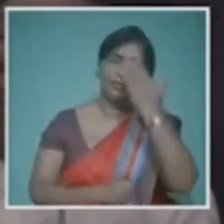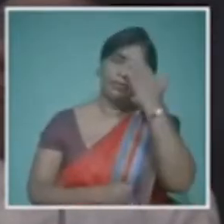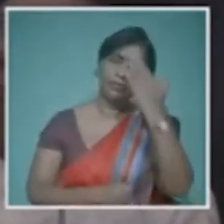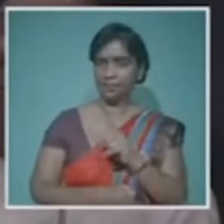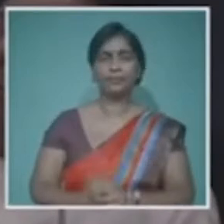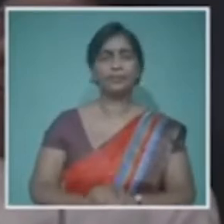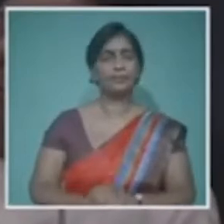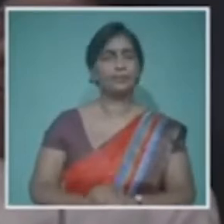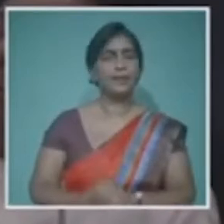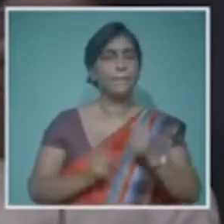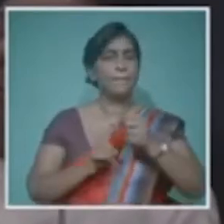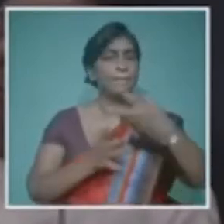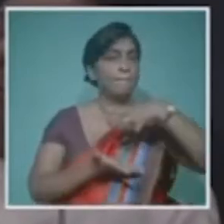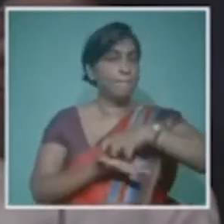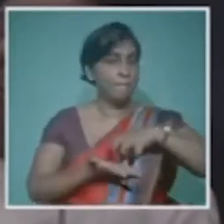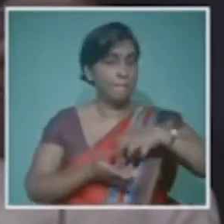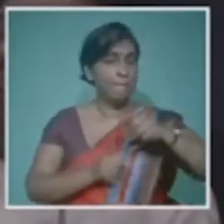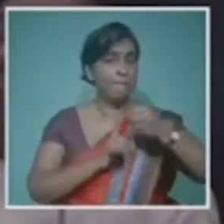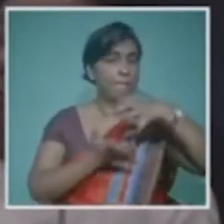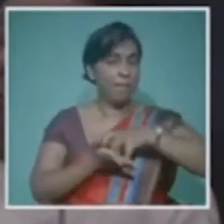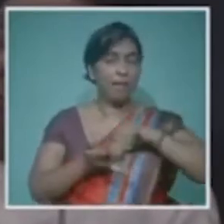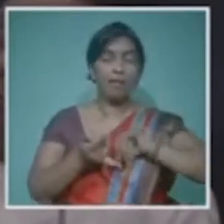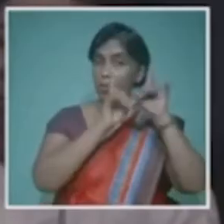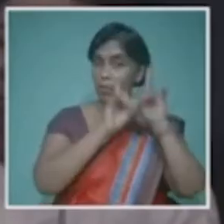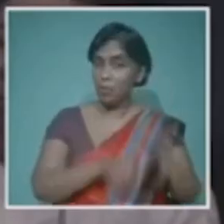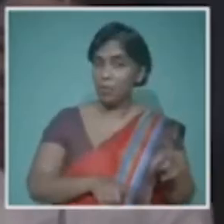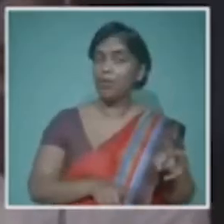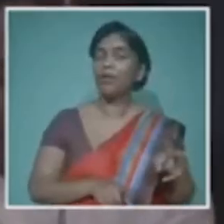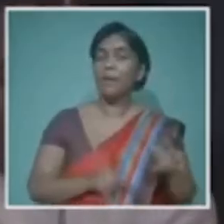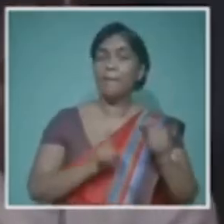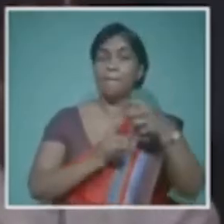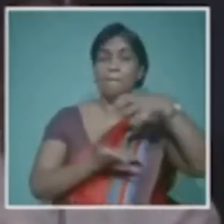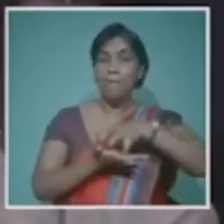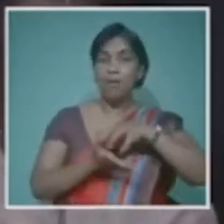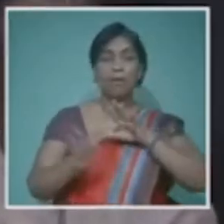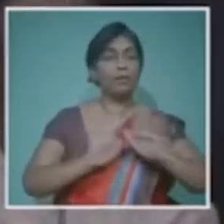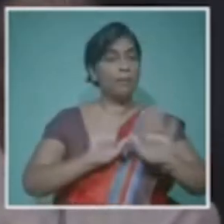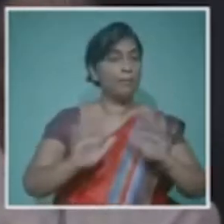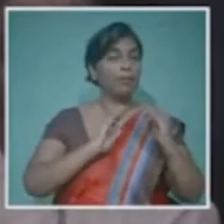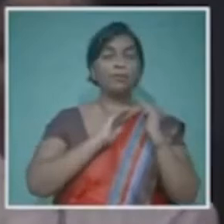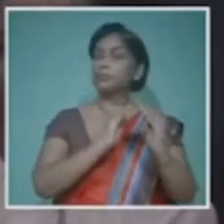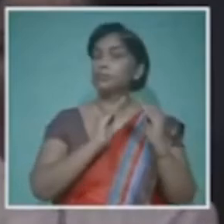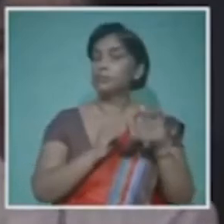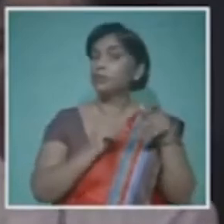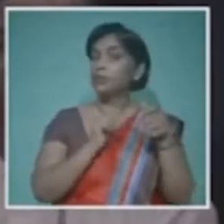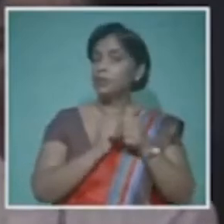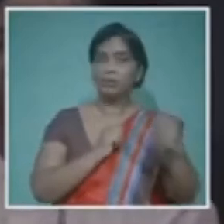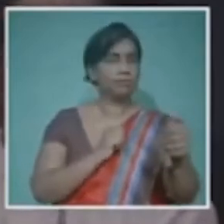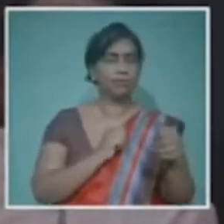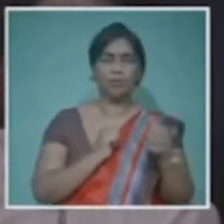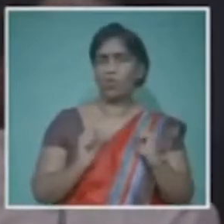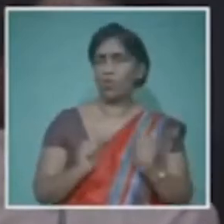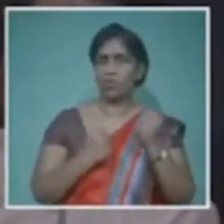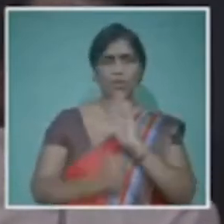ඉල්ලා සිටිනවා පළාත් සභා මැතිවරණයට කරපු දේ පළාත් පාලන ආයතන සම්බන්ධයෙන් කරන්න කිසිසේත්